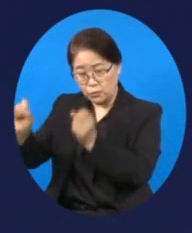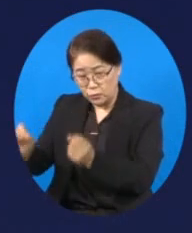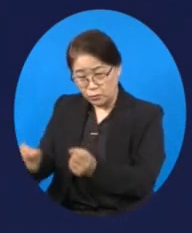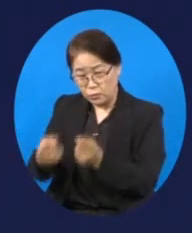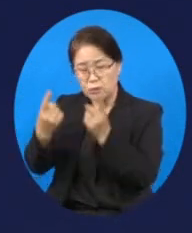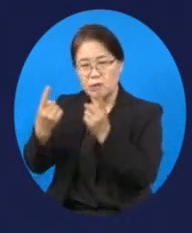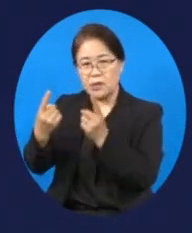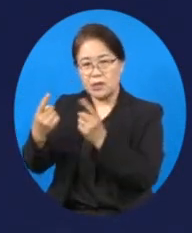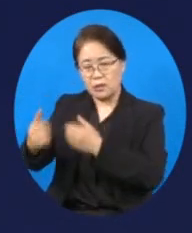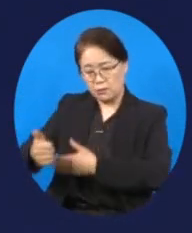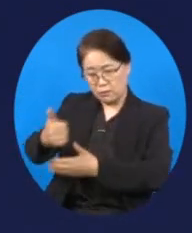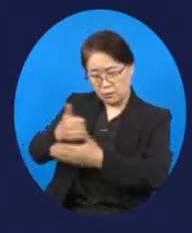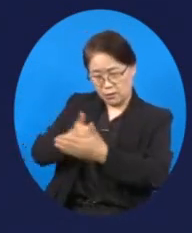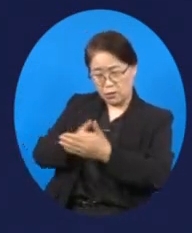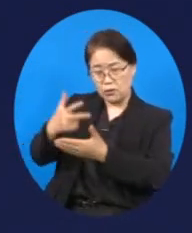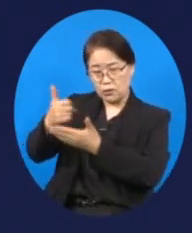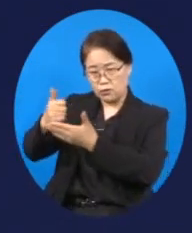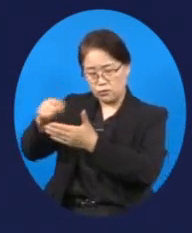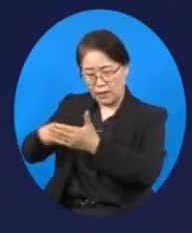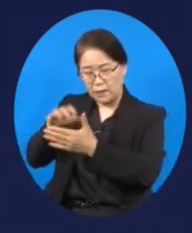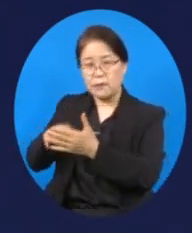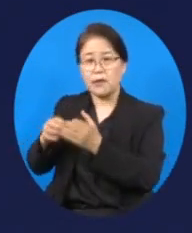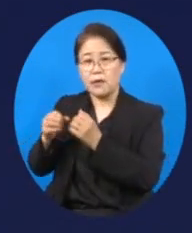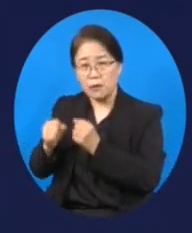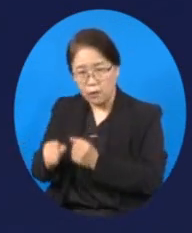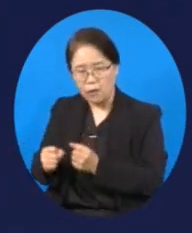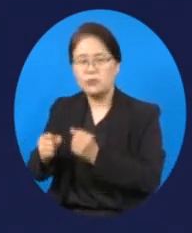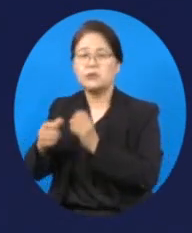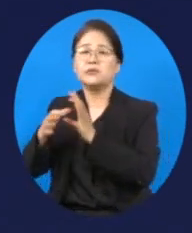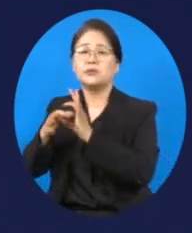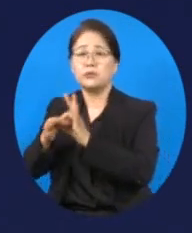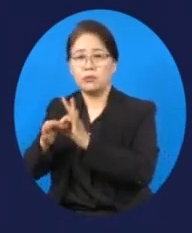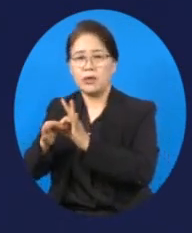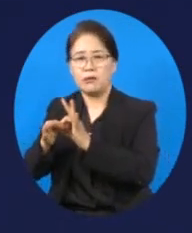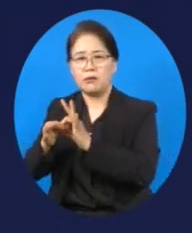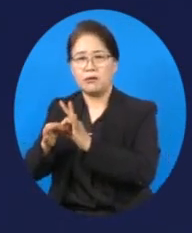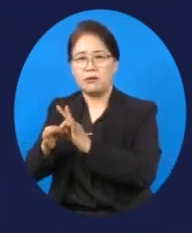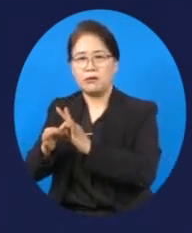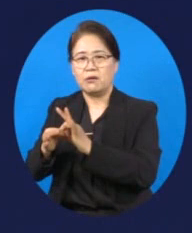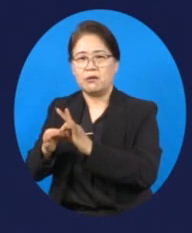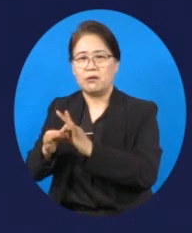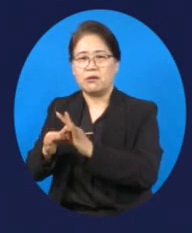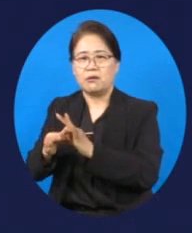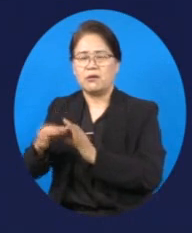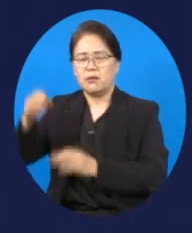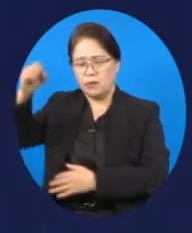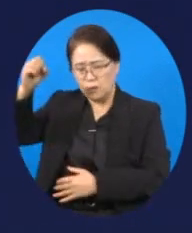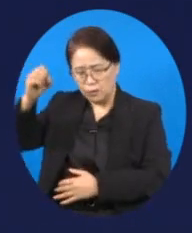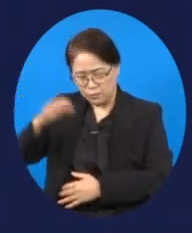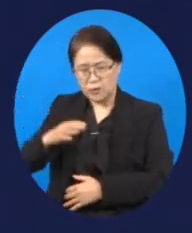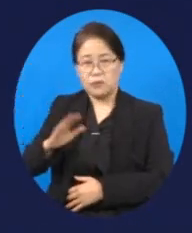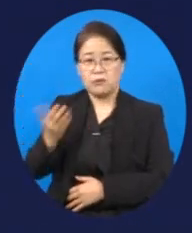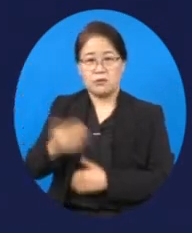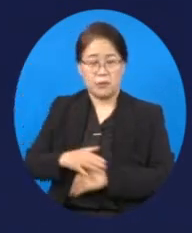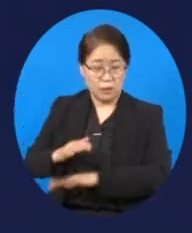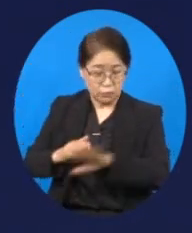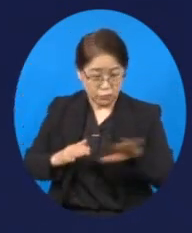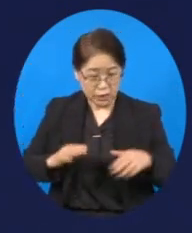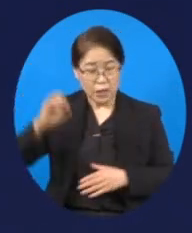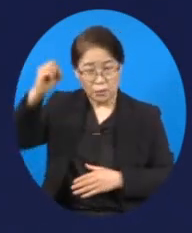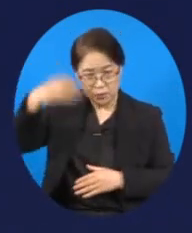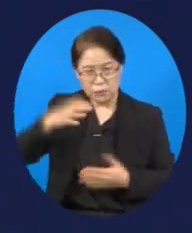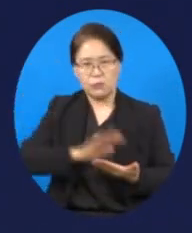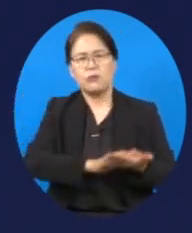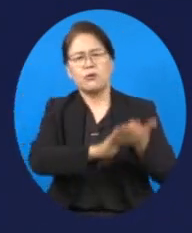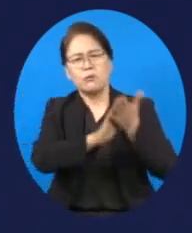그 빛 되신 주님 안에 내가 거함으로 말미암아 여러분 우리가 빛이 된 것입니다 그러므로